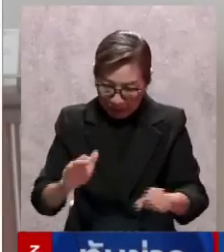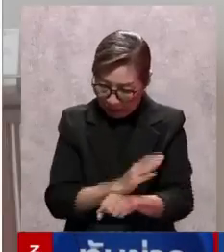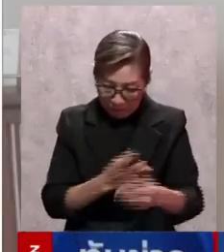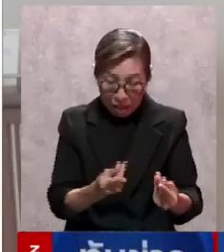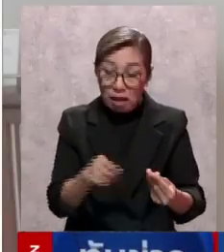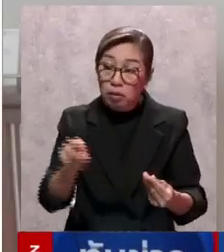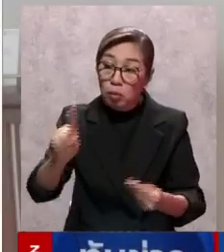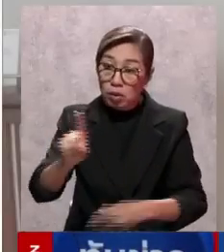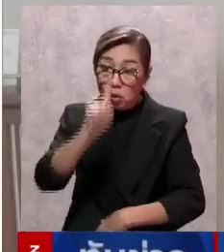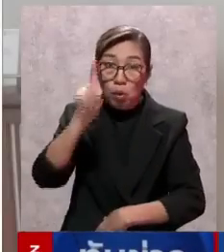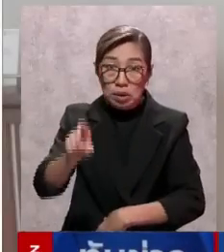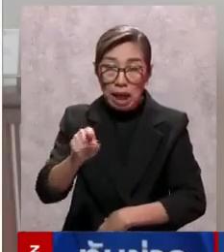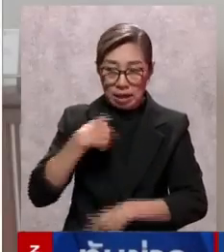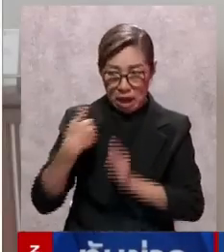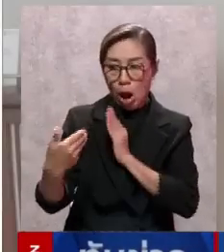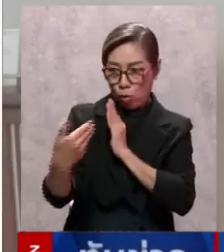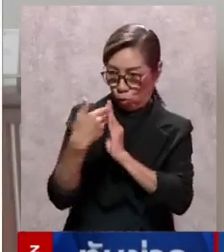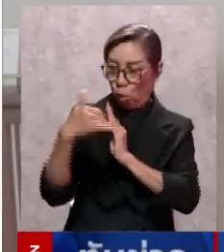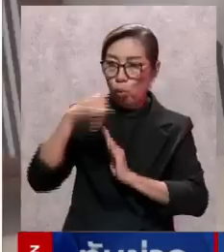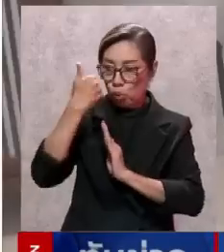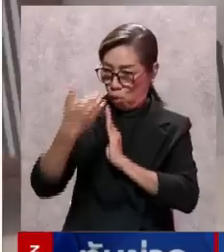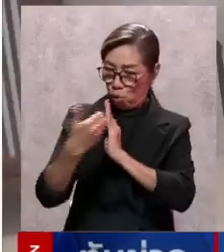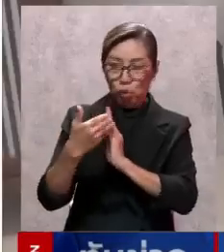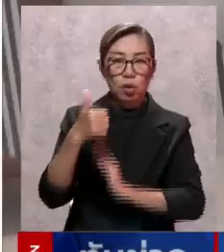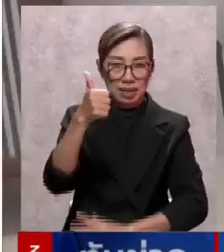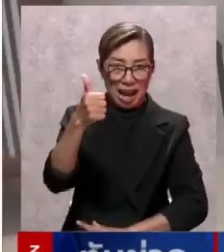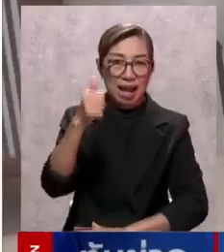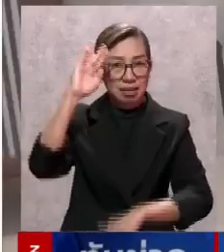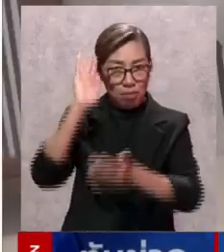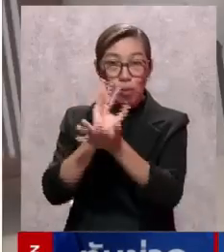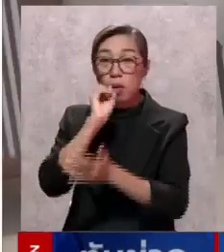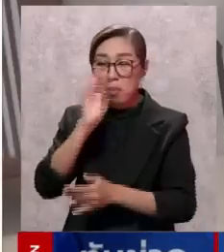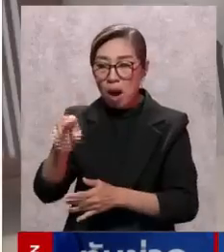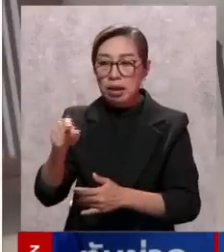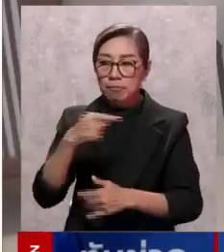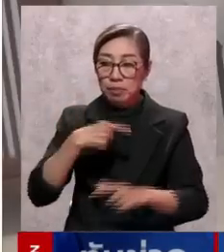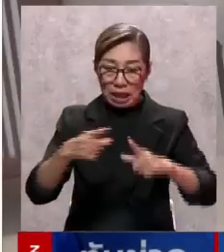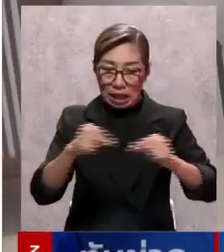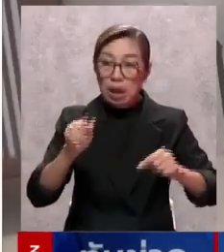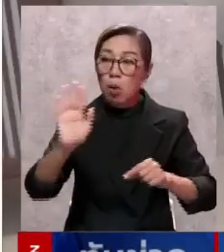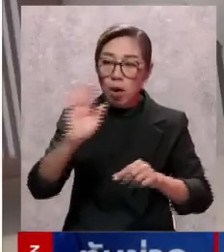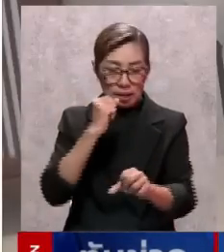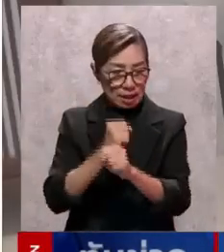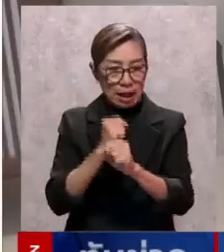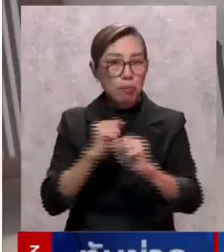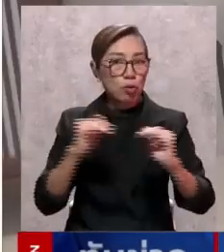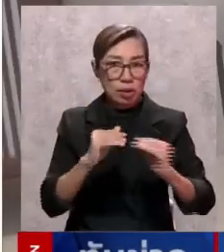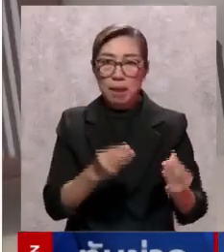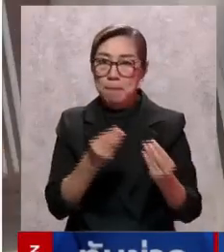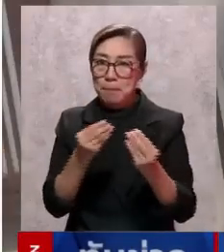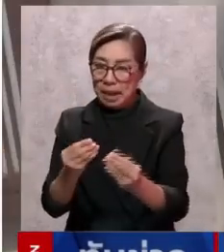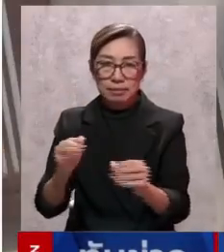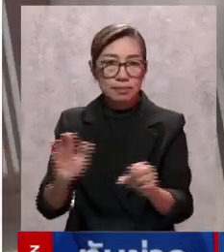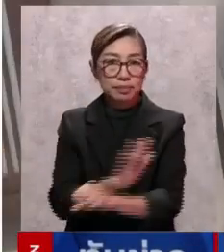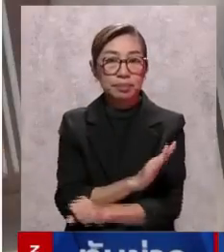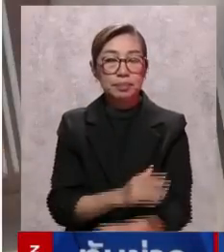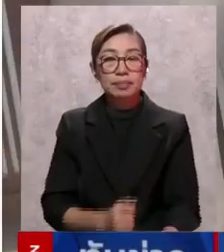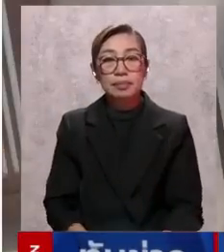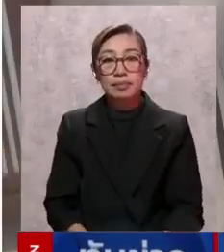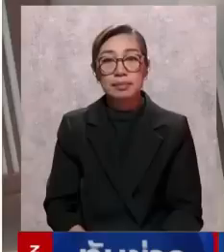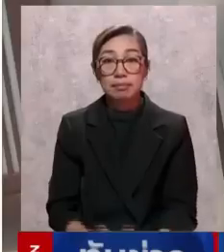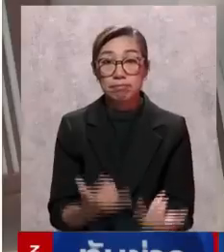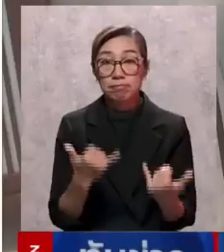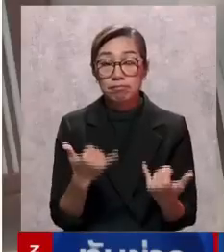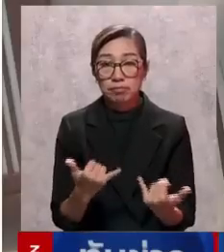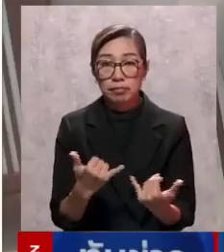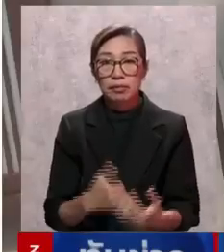การใดสามารถติดต่อกับตัวท่านได้โดยตรงทันทีเลยนะคะยืนยันจะทำคดีให้ได้รับความเป็นธรรมมากที่สุดค่ะ ขณะที่ล่าสุดนะ